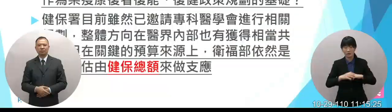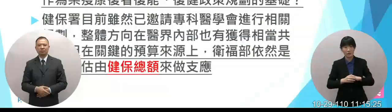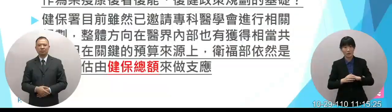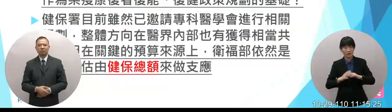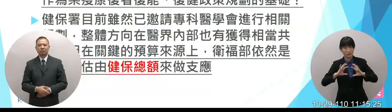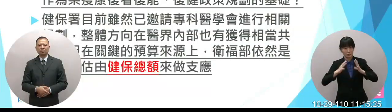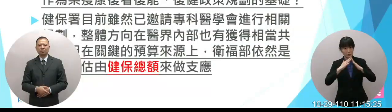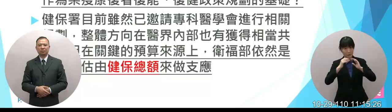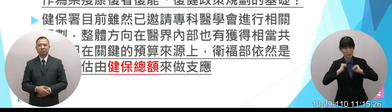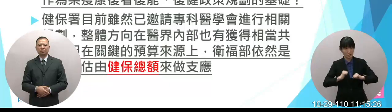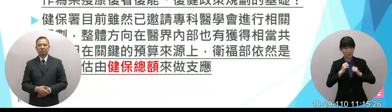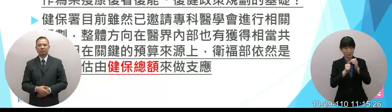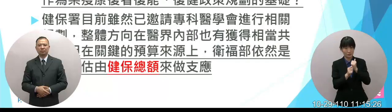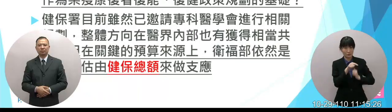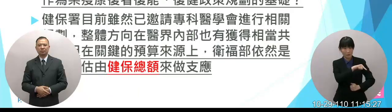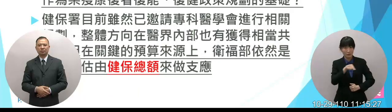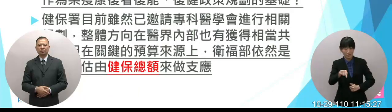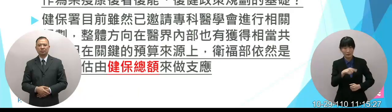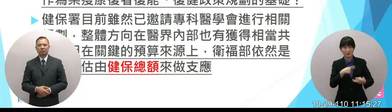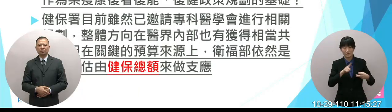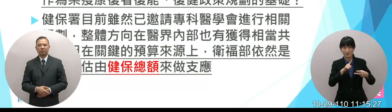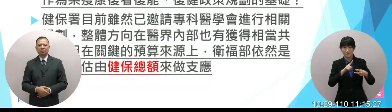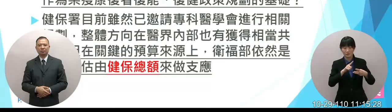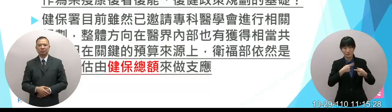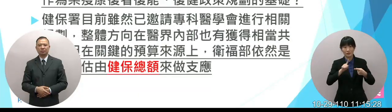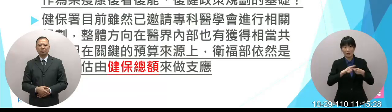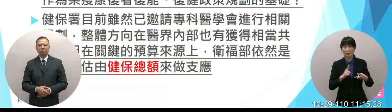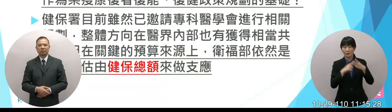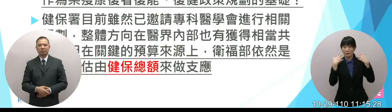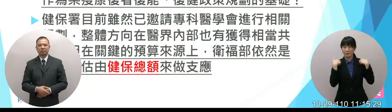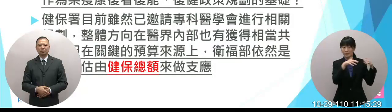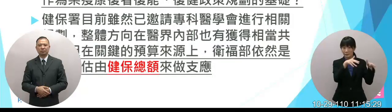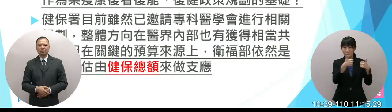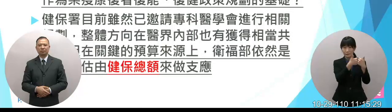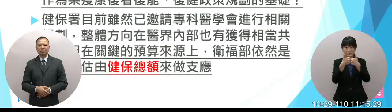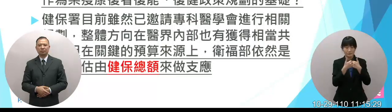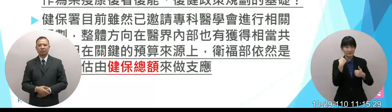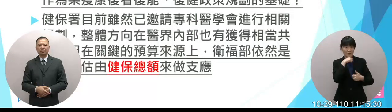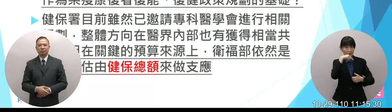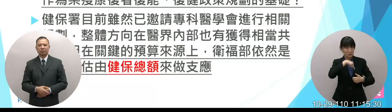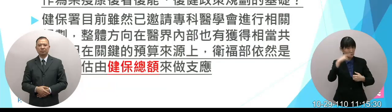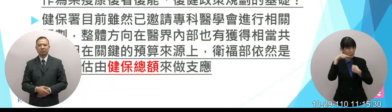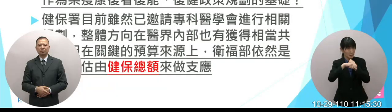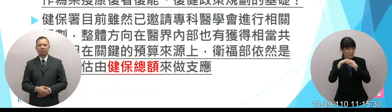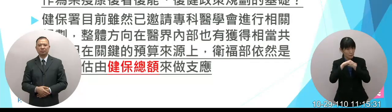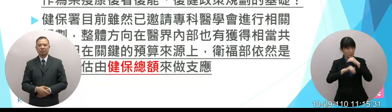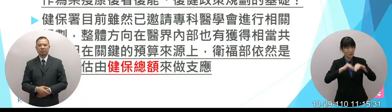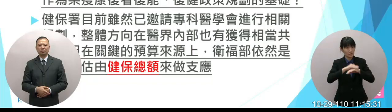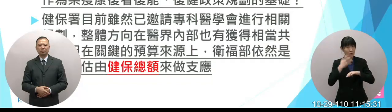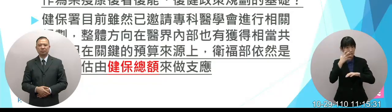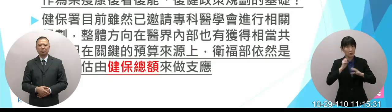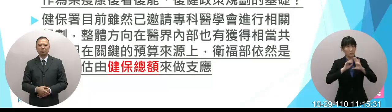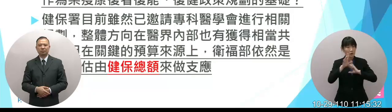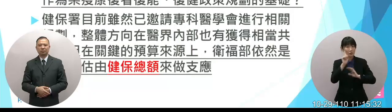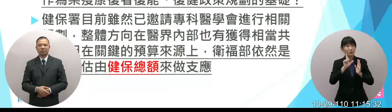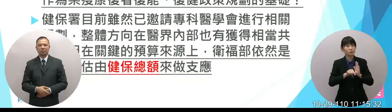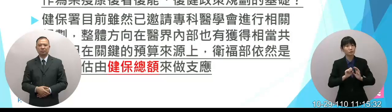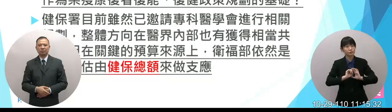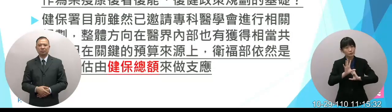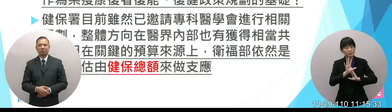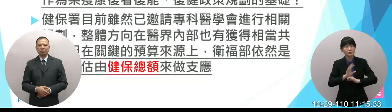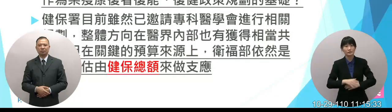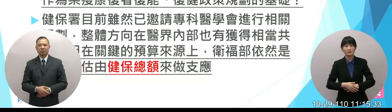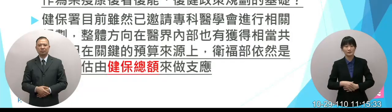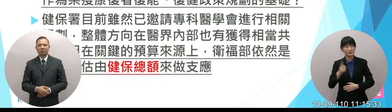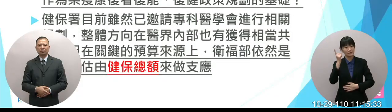关上主导本土官方研究的成果，本土的官方研究成果可以作为我们本